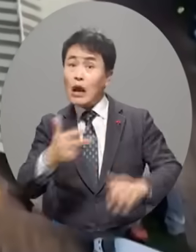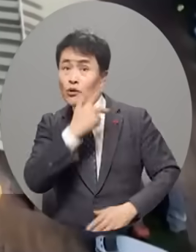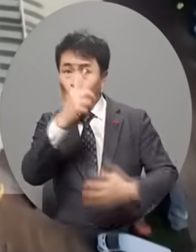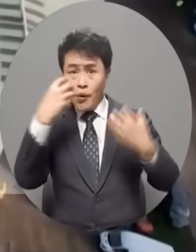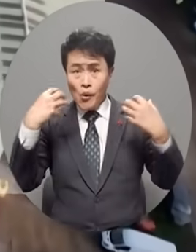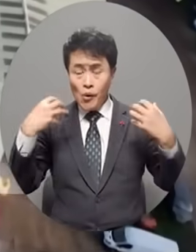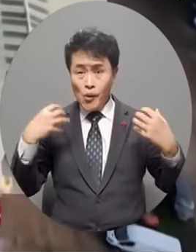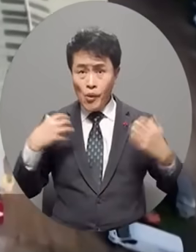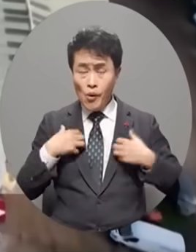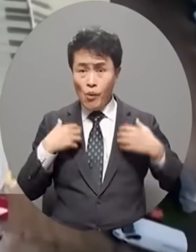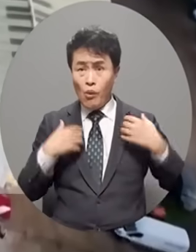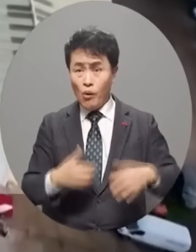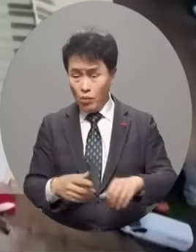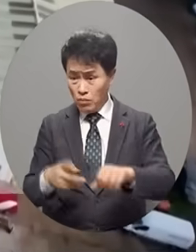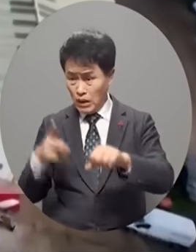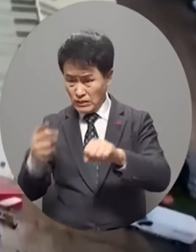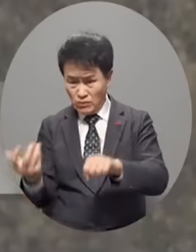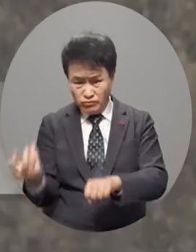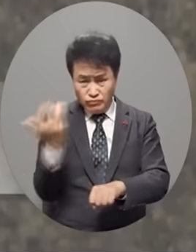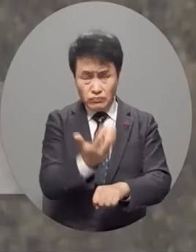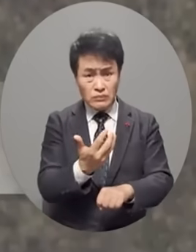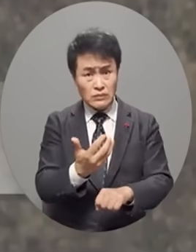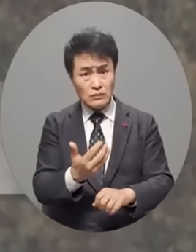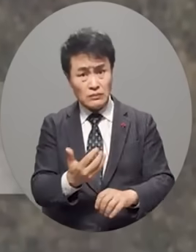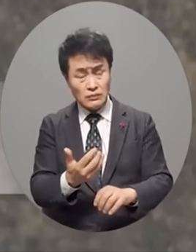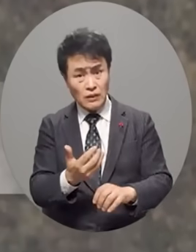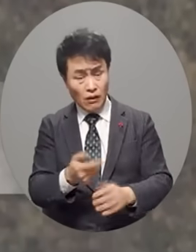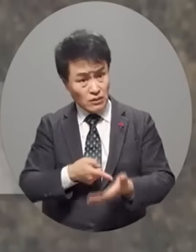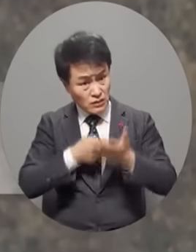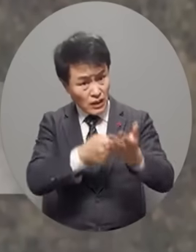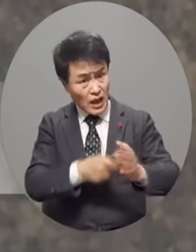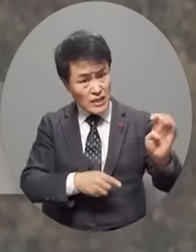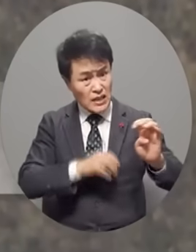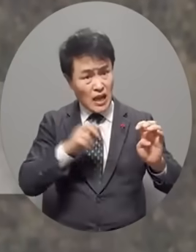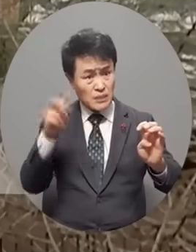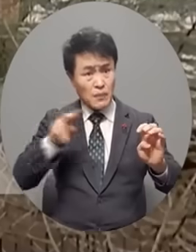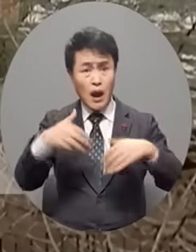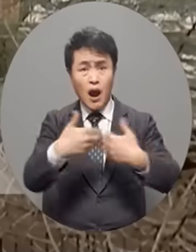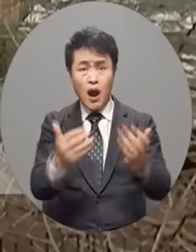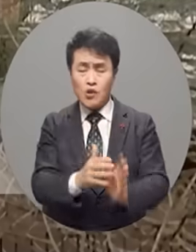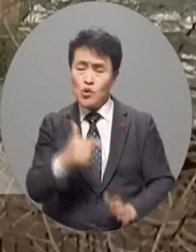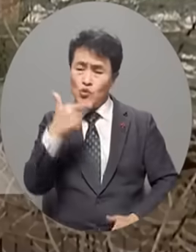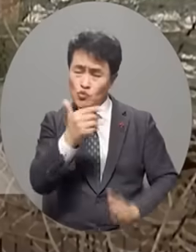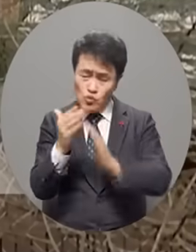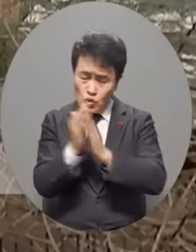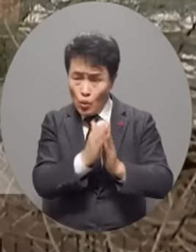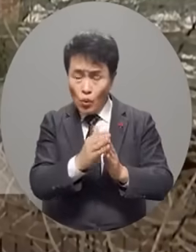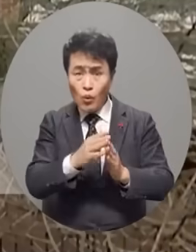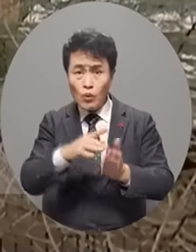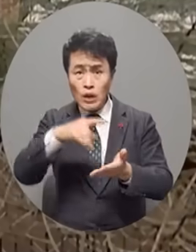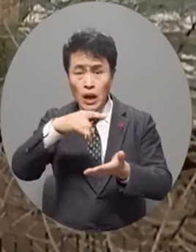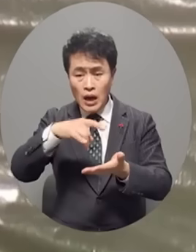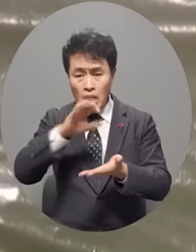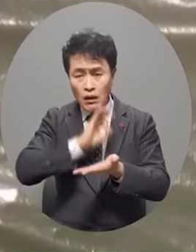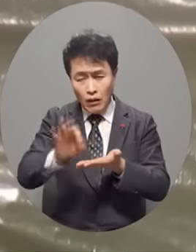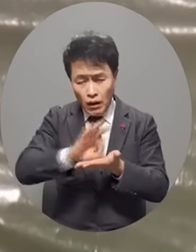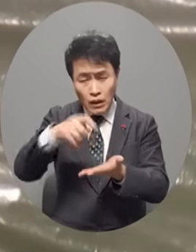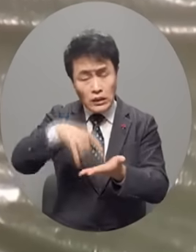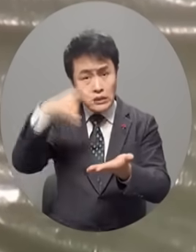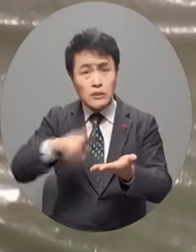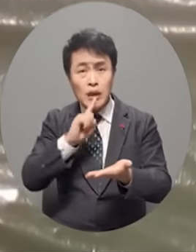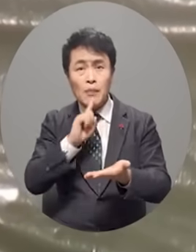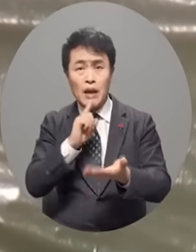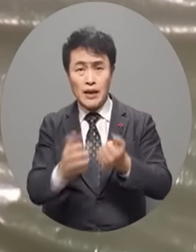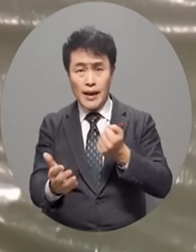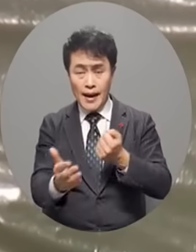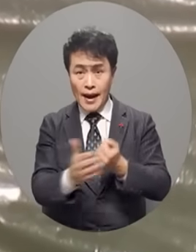정부가 난민 신청자 수용에 40억 파운드, 우리 돈 6조 원이 넘는 세금을 쓴다는 집계도 있습니다.